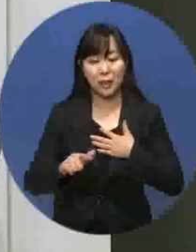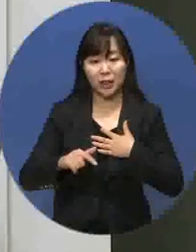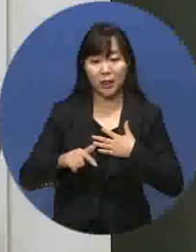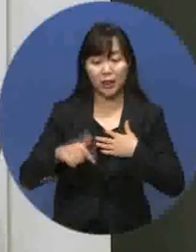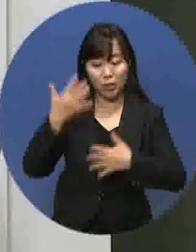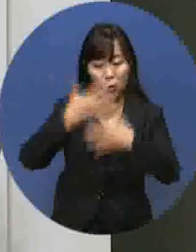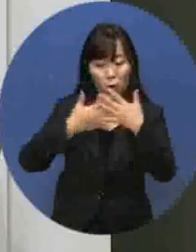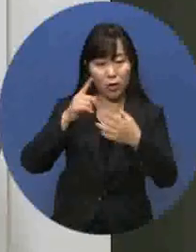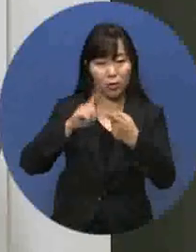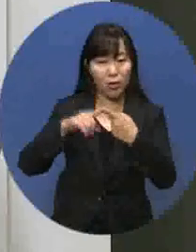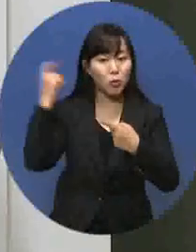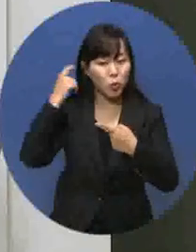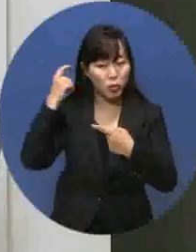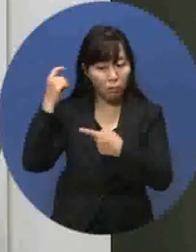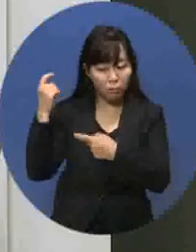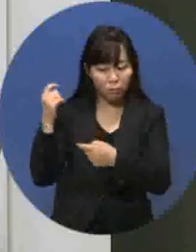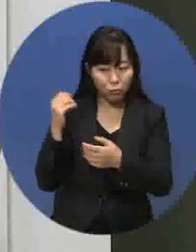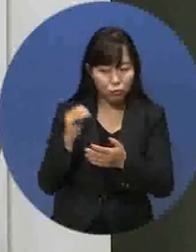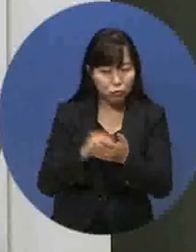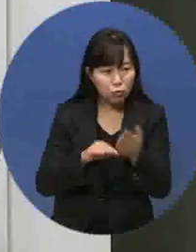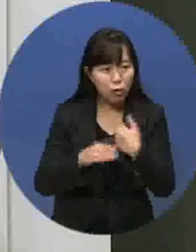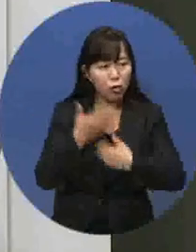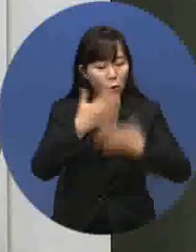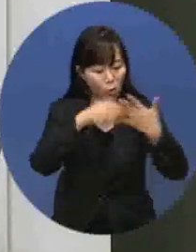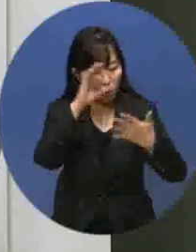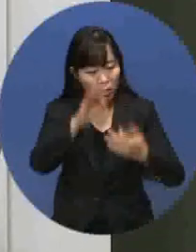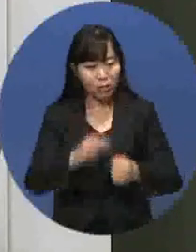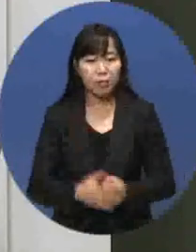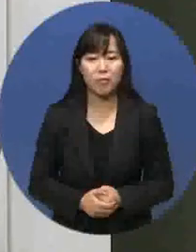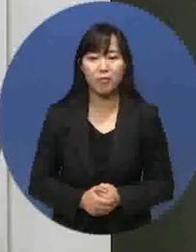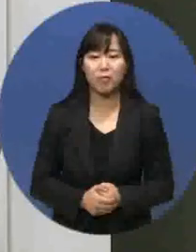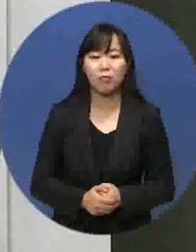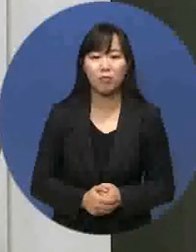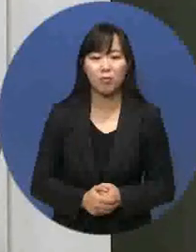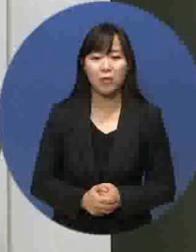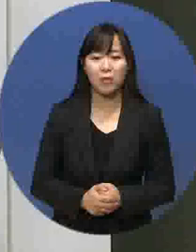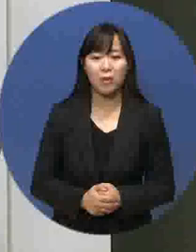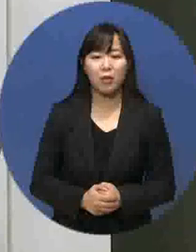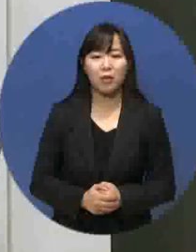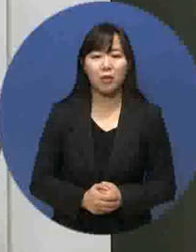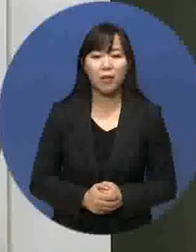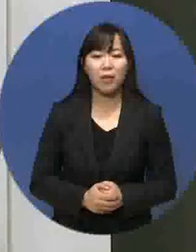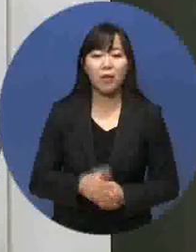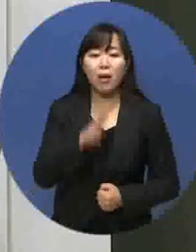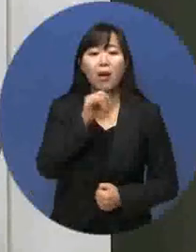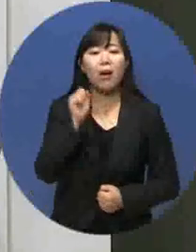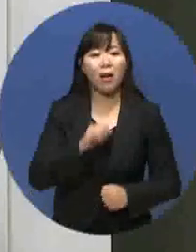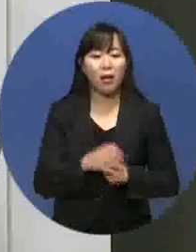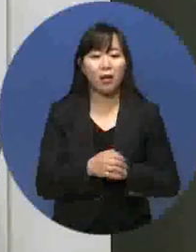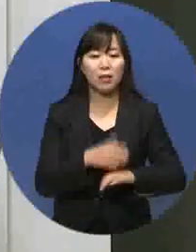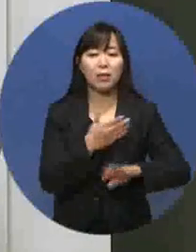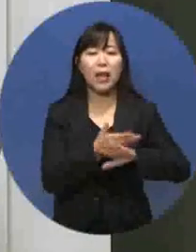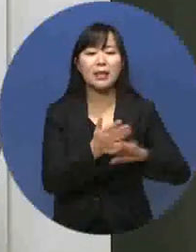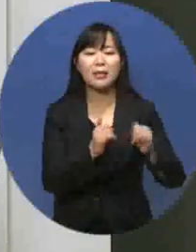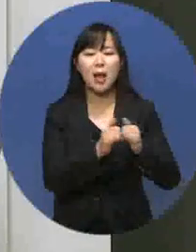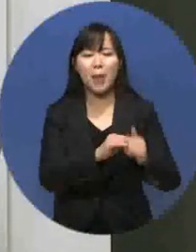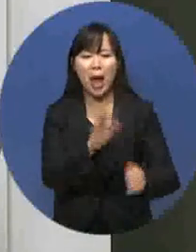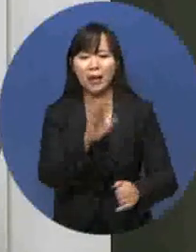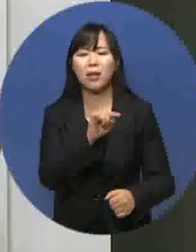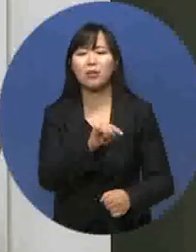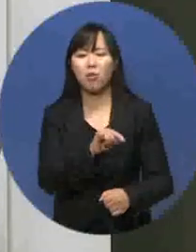소식을 듣고 그 영화를 봤어요. 뭐길래 이러나 그랬더니 아 남이 안 하는 걸